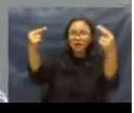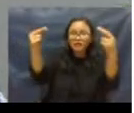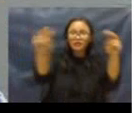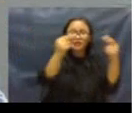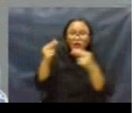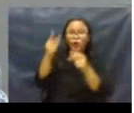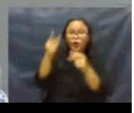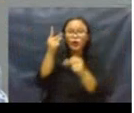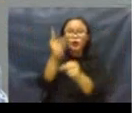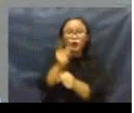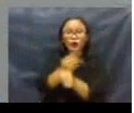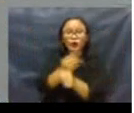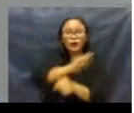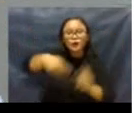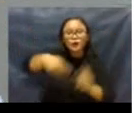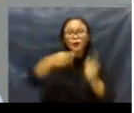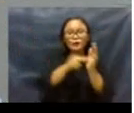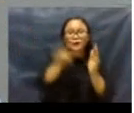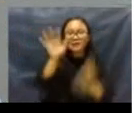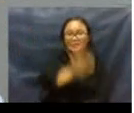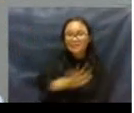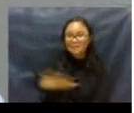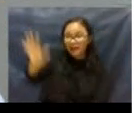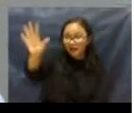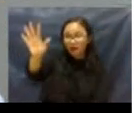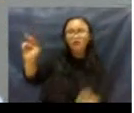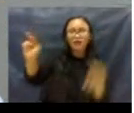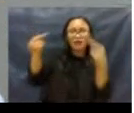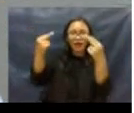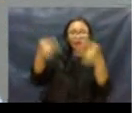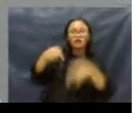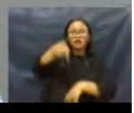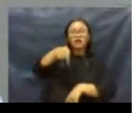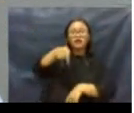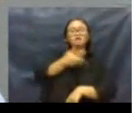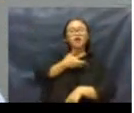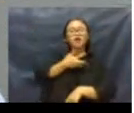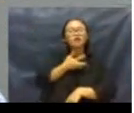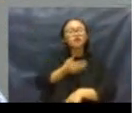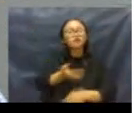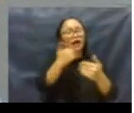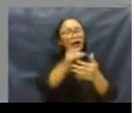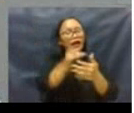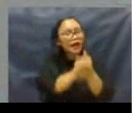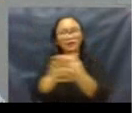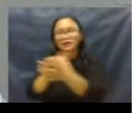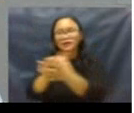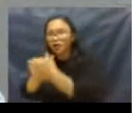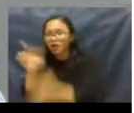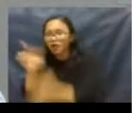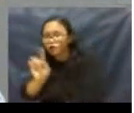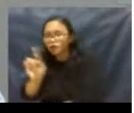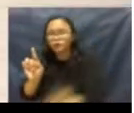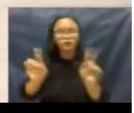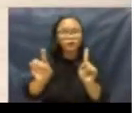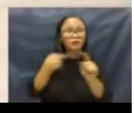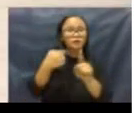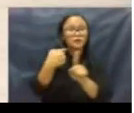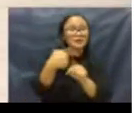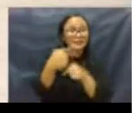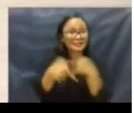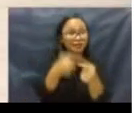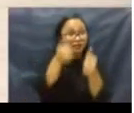di seluruh Nusantara. Jadi, saya pengen Bapak Ibu perkenalkan diri dulu ya, sekaligus langsung sama ceritanya.